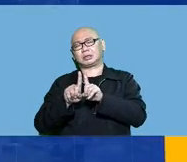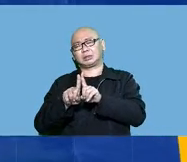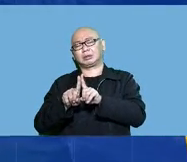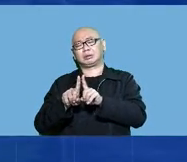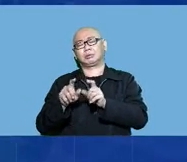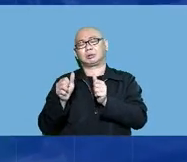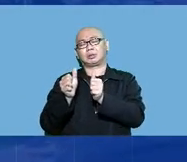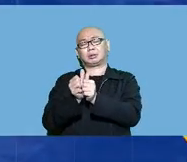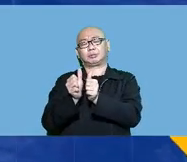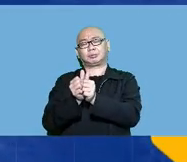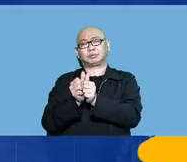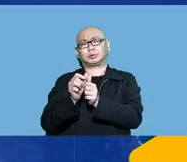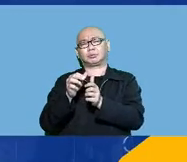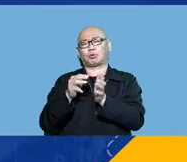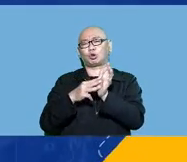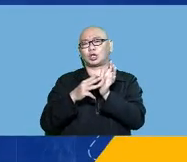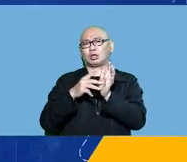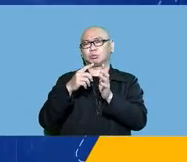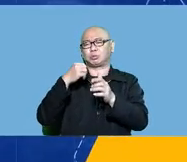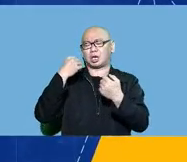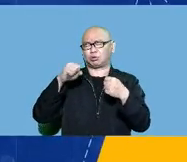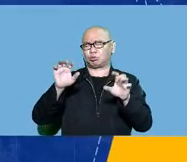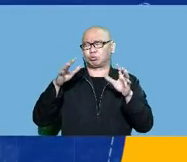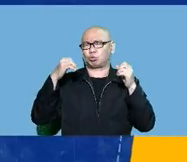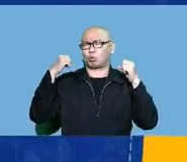modal institusional akan makin menguat.